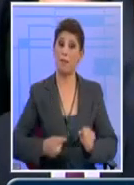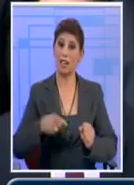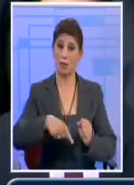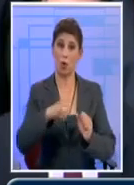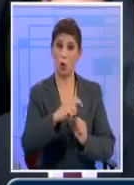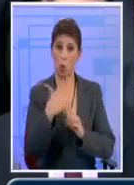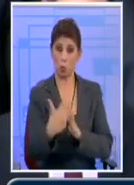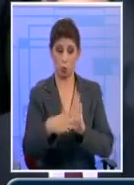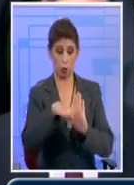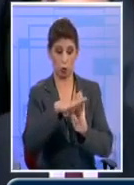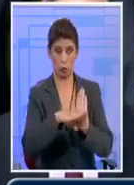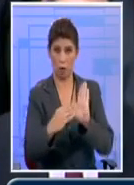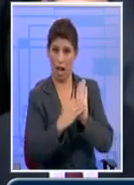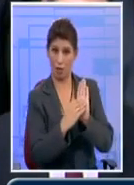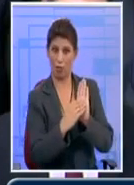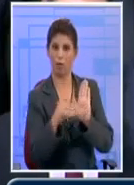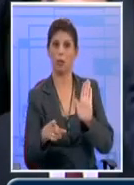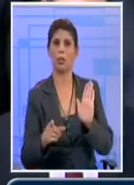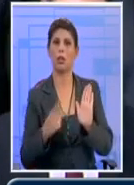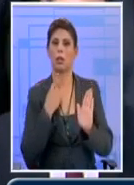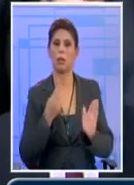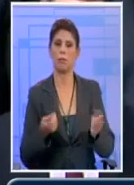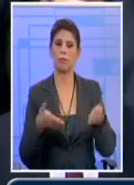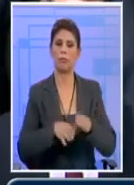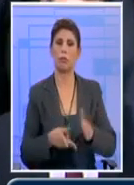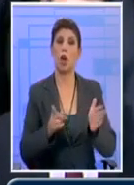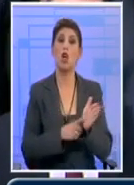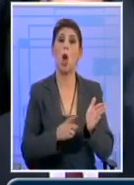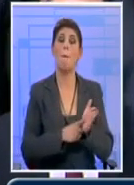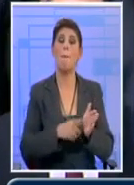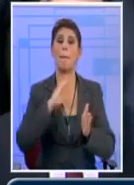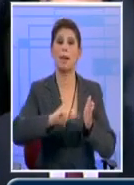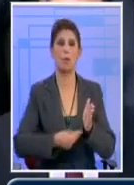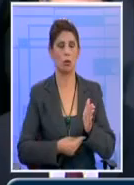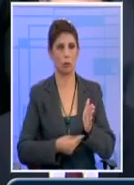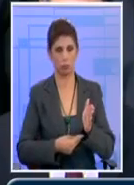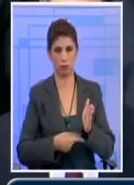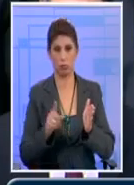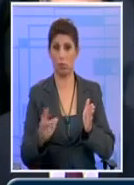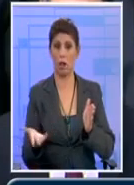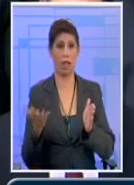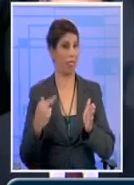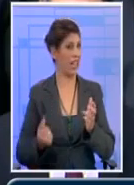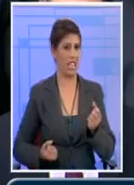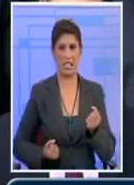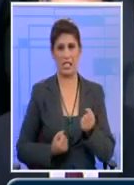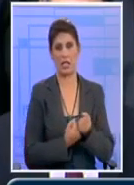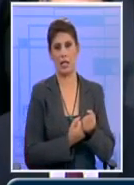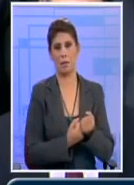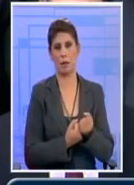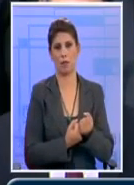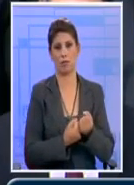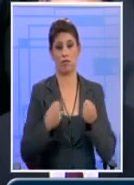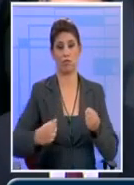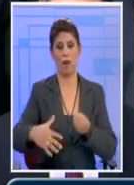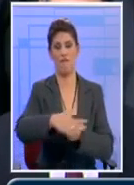οποίας νομιμοποίησαν τα μνημόνια, δεν έχει στήριγμα